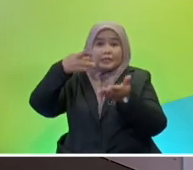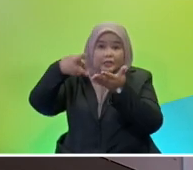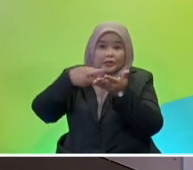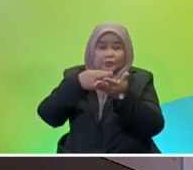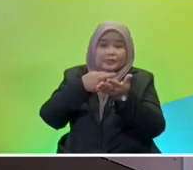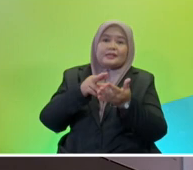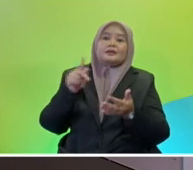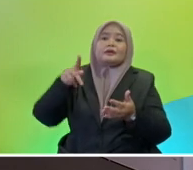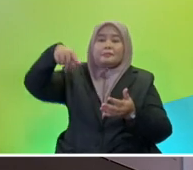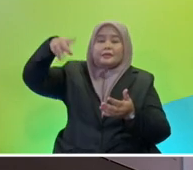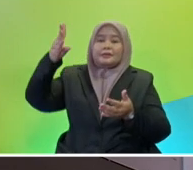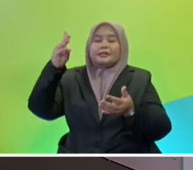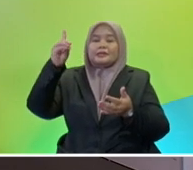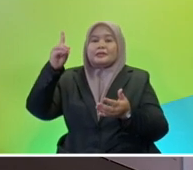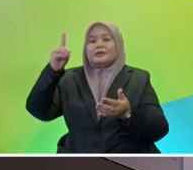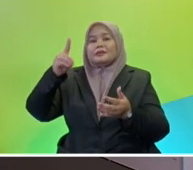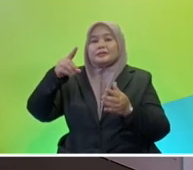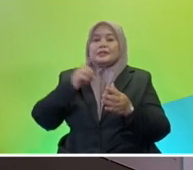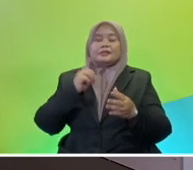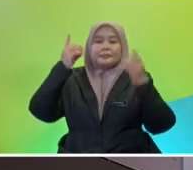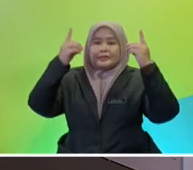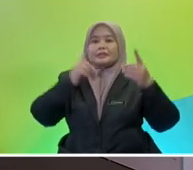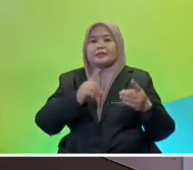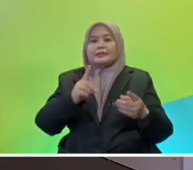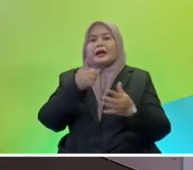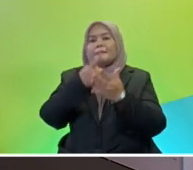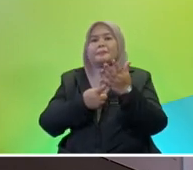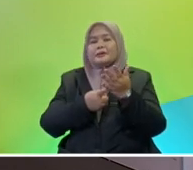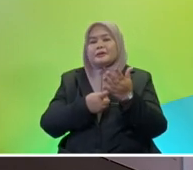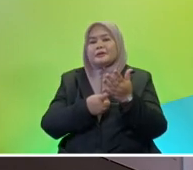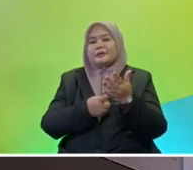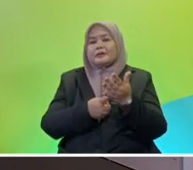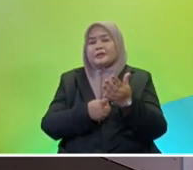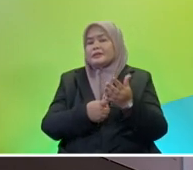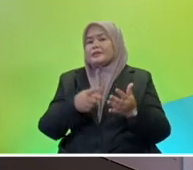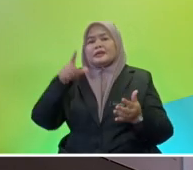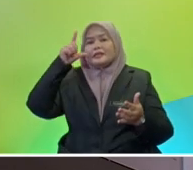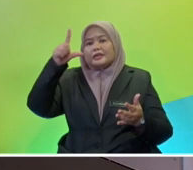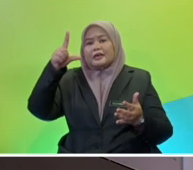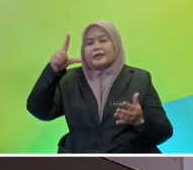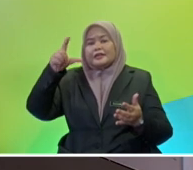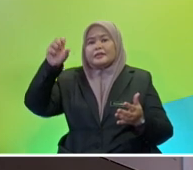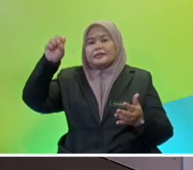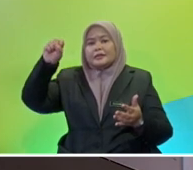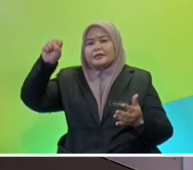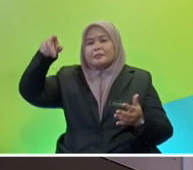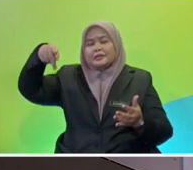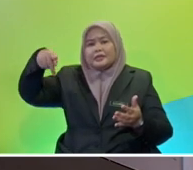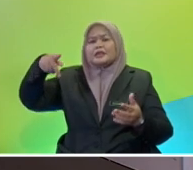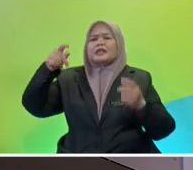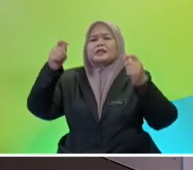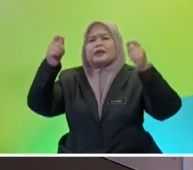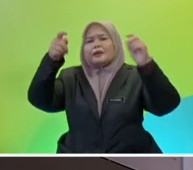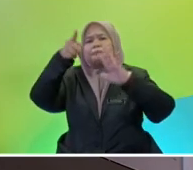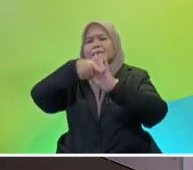PBD pendidikan Islam ini yaitu Apakah Oke kita hendak melihat prestasi Apakah tahap